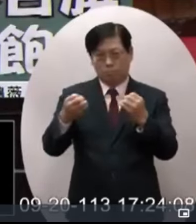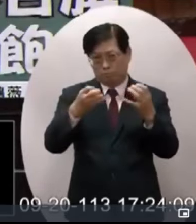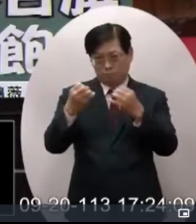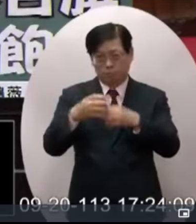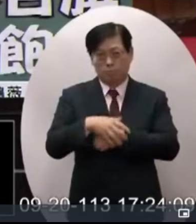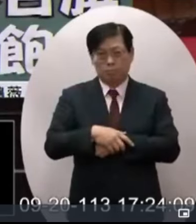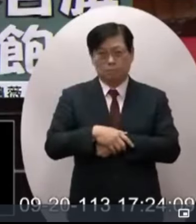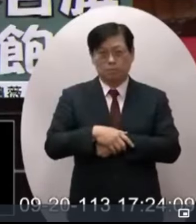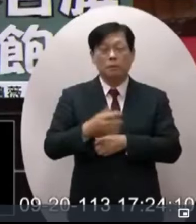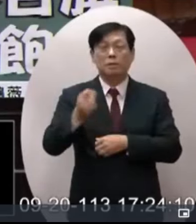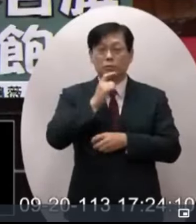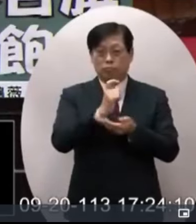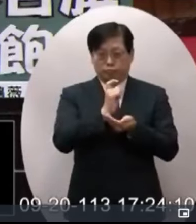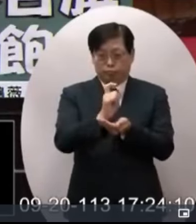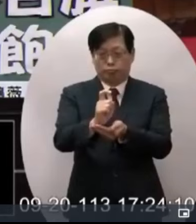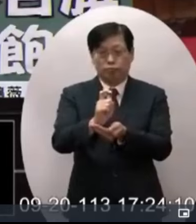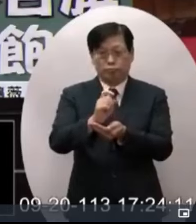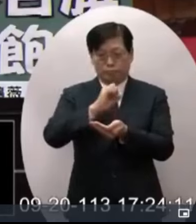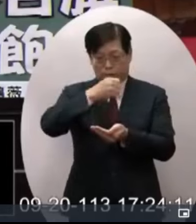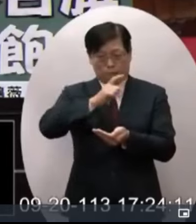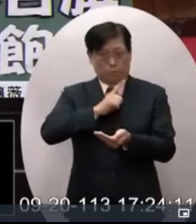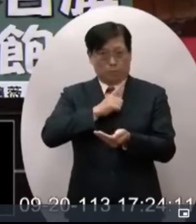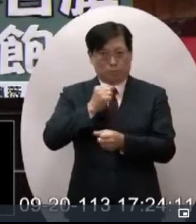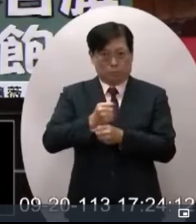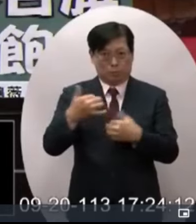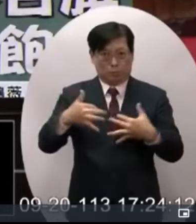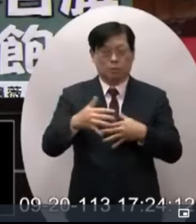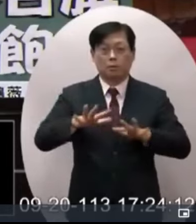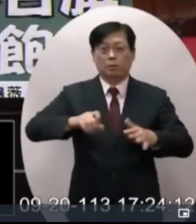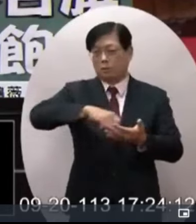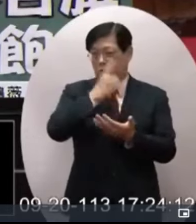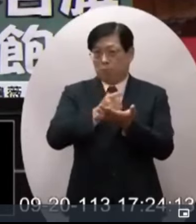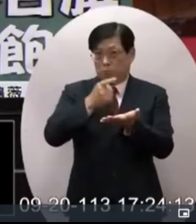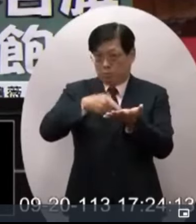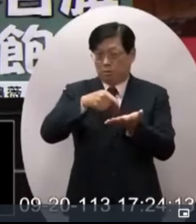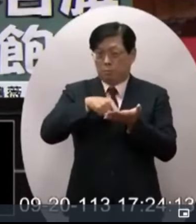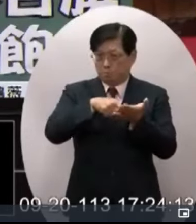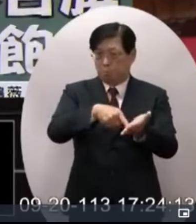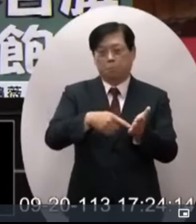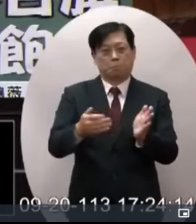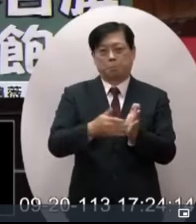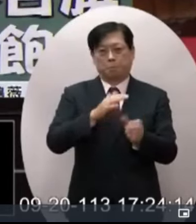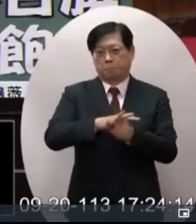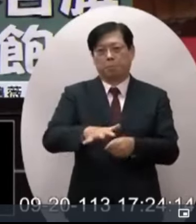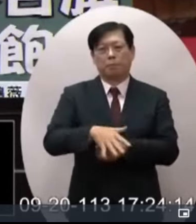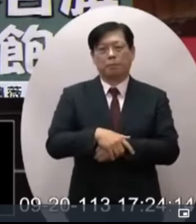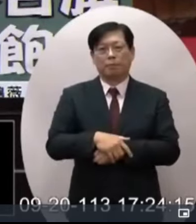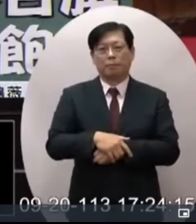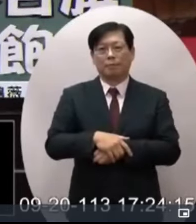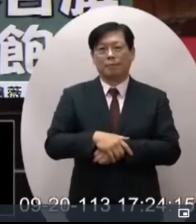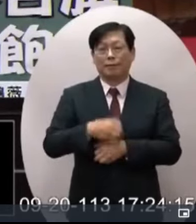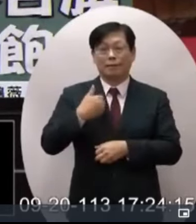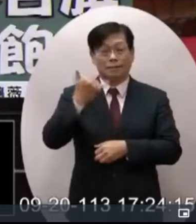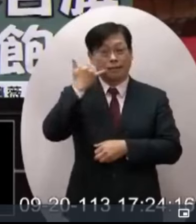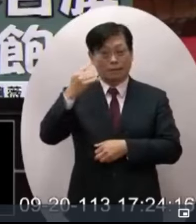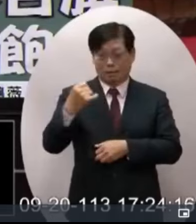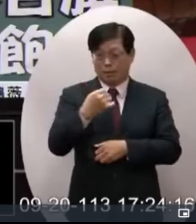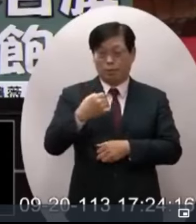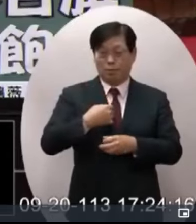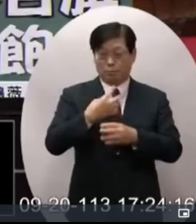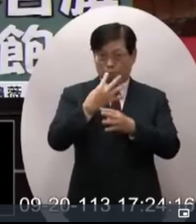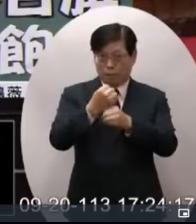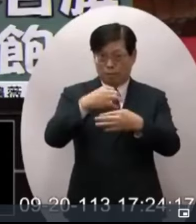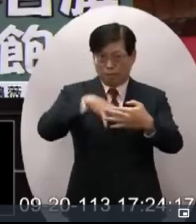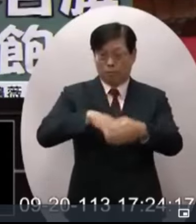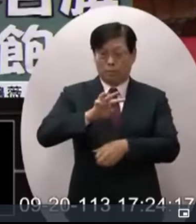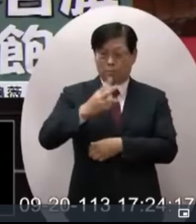论有关前届国造的部分，因为这次是一次把它编组嘛。然后在海豚号里面，